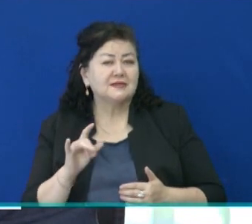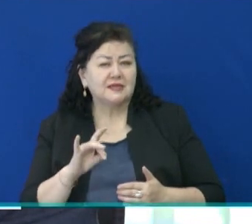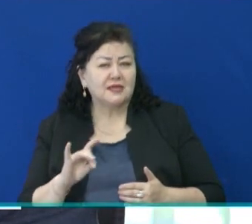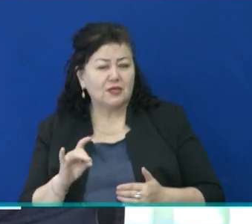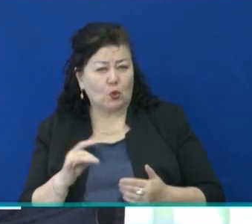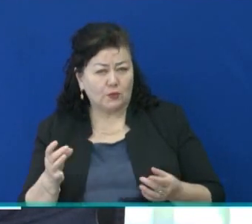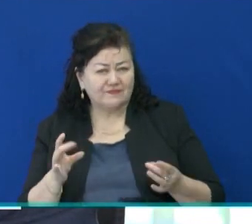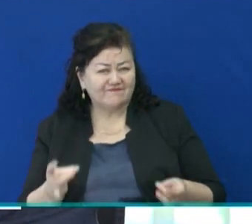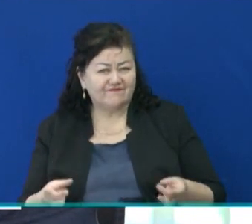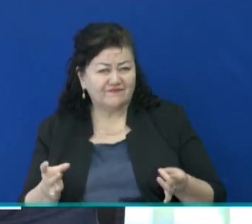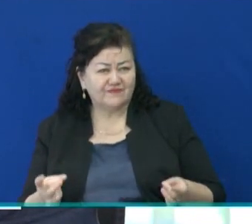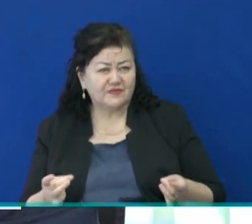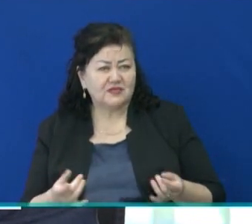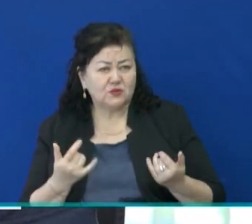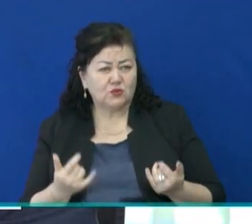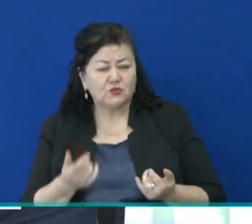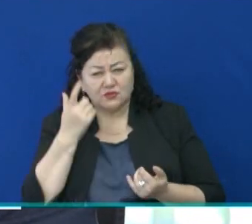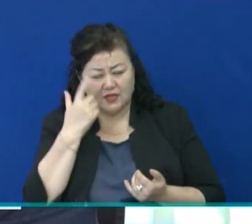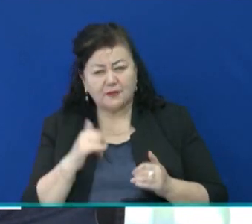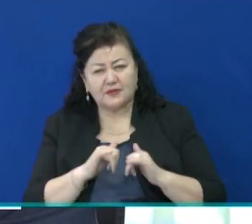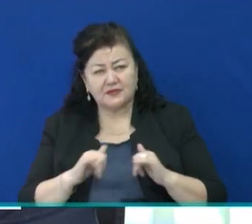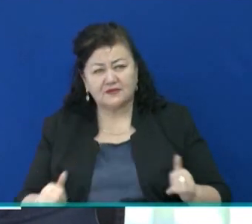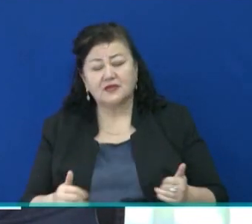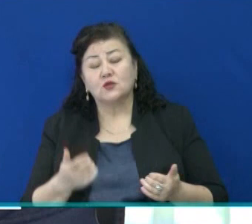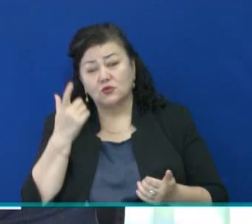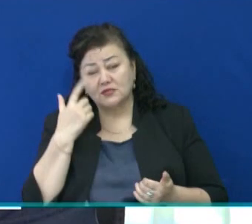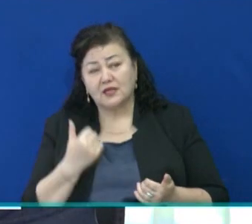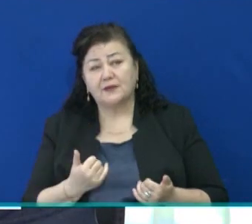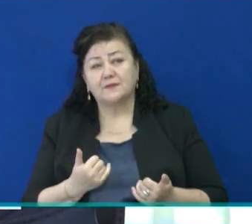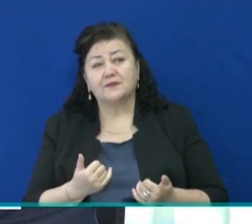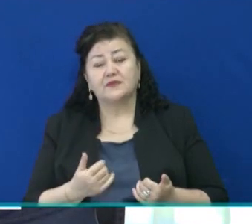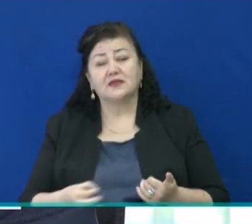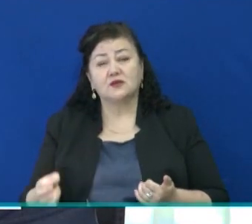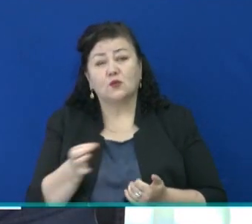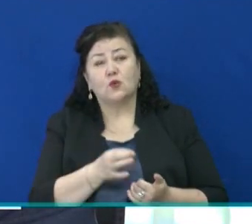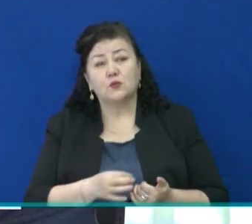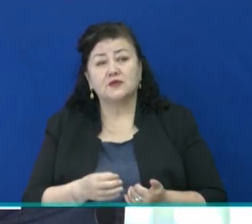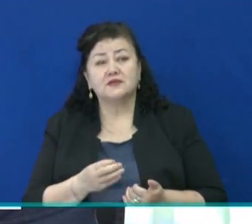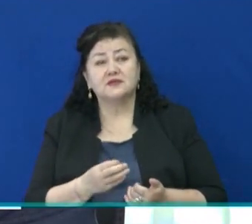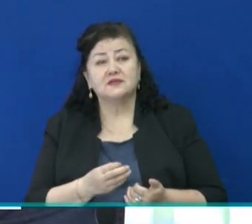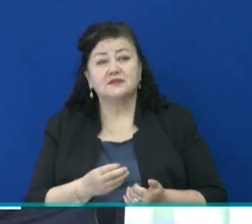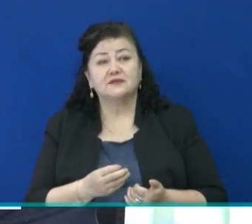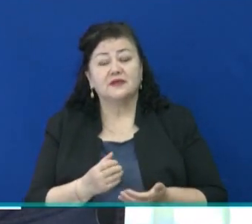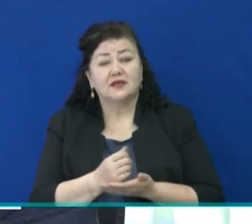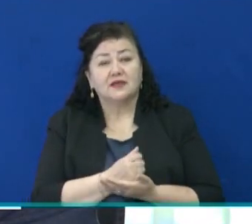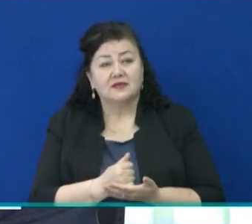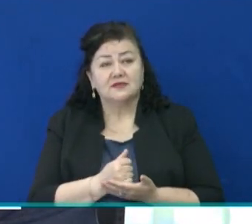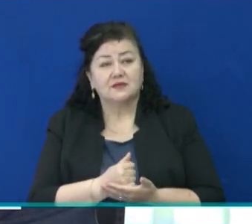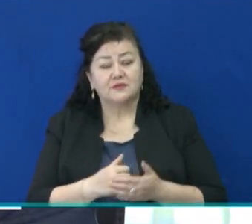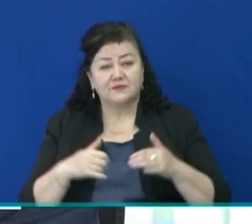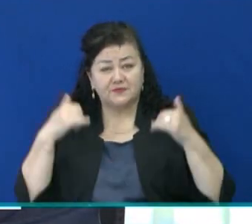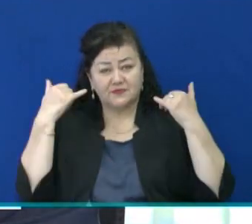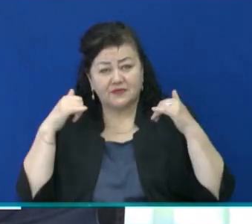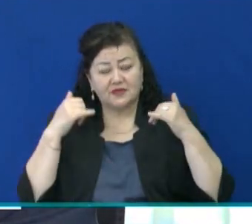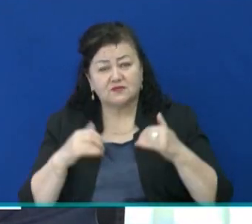өңдеуші сала ретінде білеміз. Дегенмен де біздің облыста осы шикізат қоры мал шаруашылығында